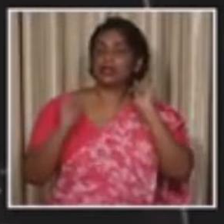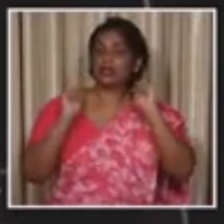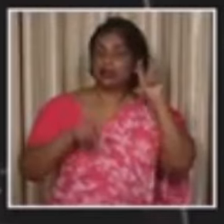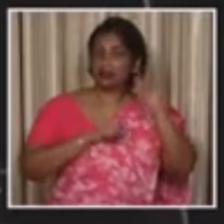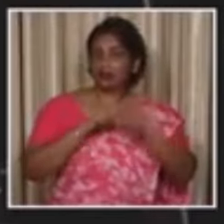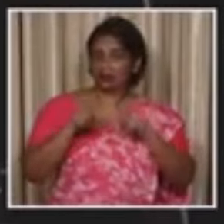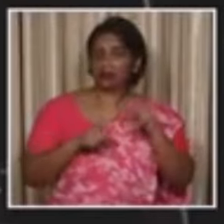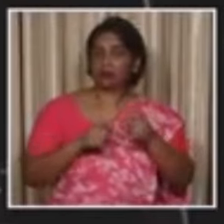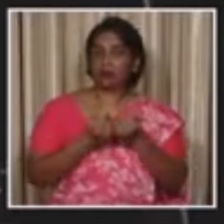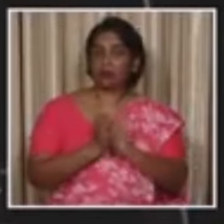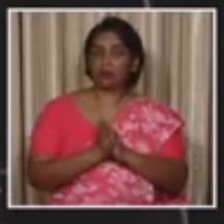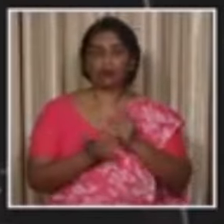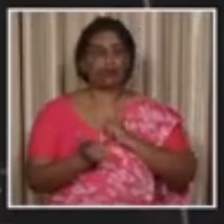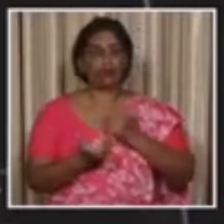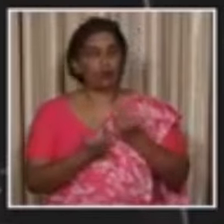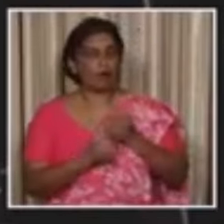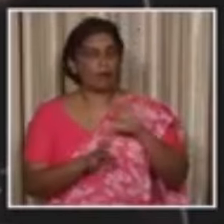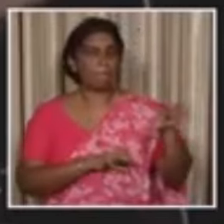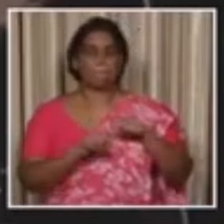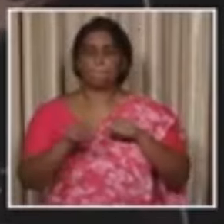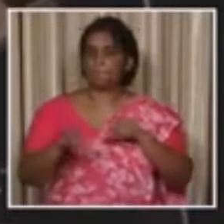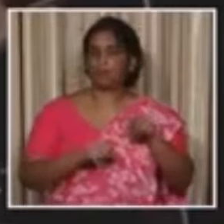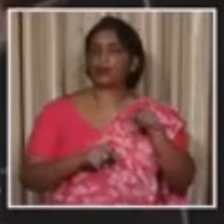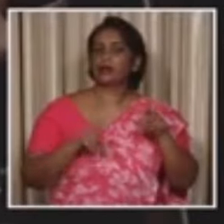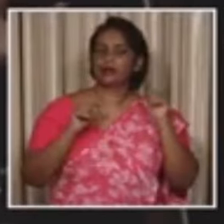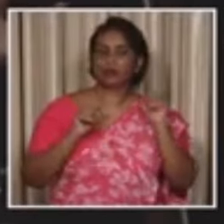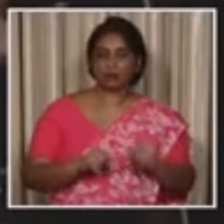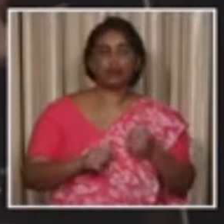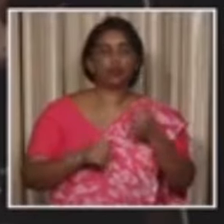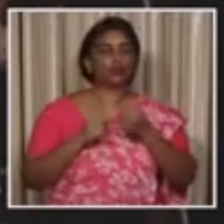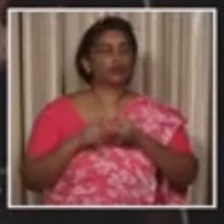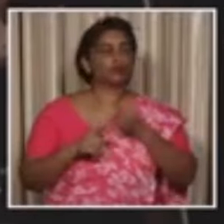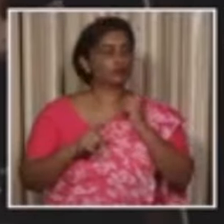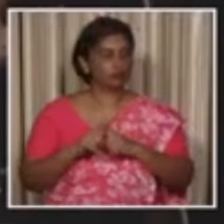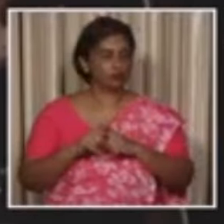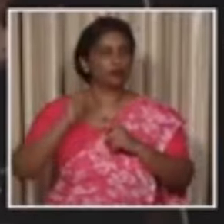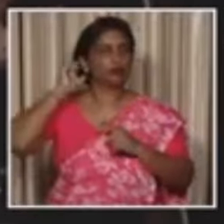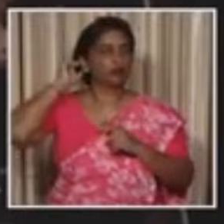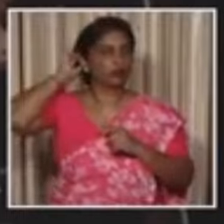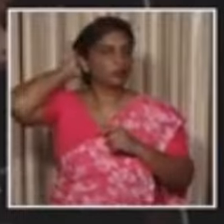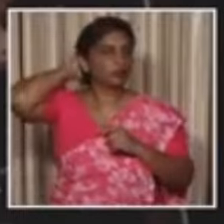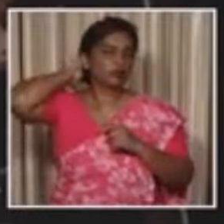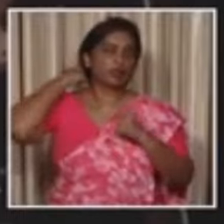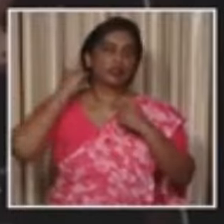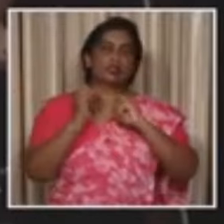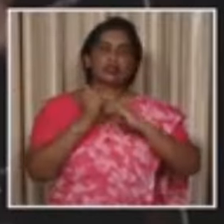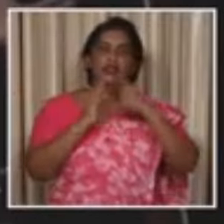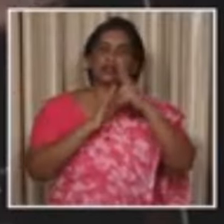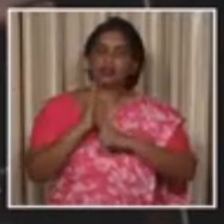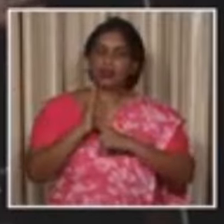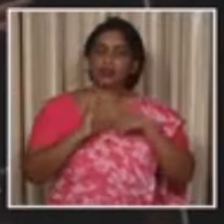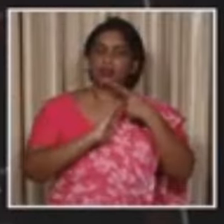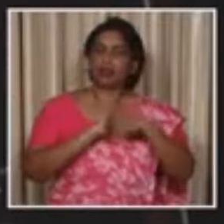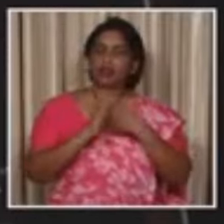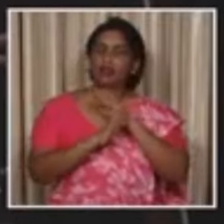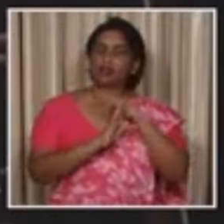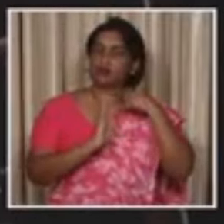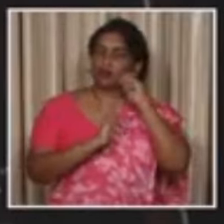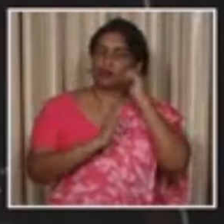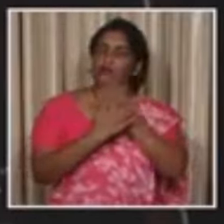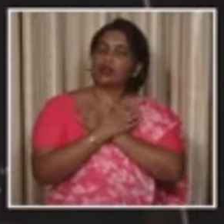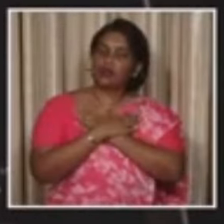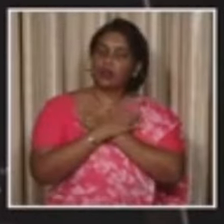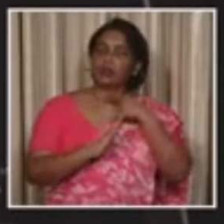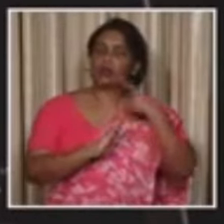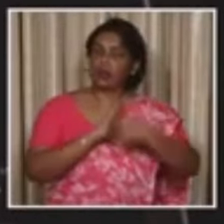ටික Tamanට ඕන විදිහට පාවිච්චි කරනවා. අද ඒකට හොඳම උදාහරණේ තමයි සනත් ජයසූරි මහත්තයාට මේ රටේ කවුරුත් ආදරේ. මේ